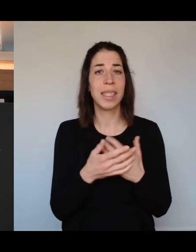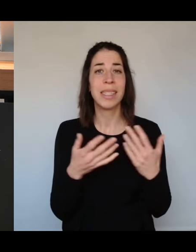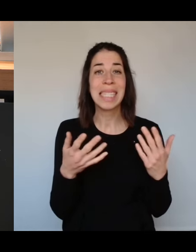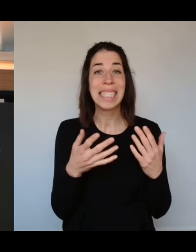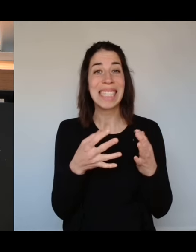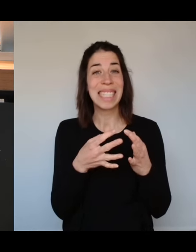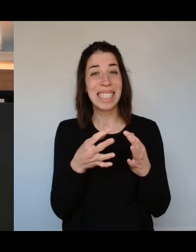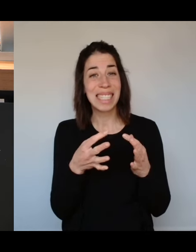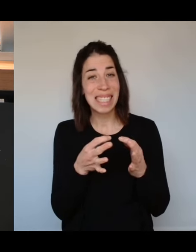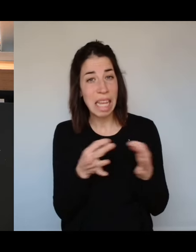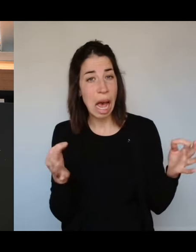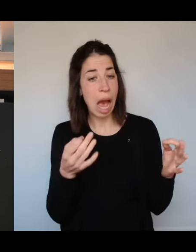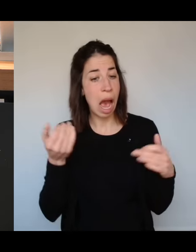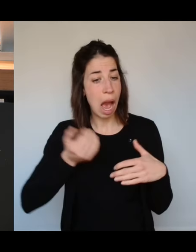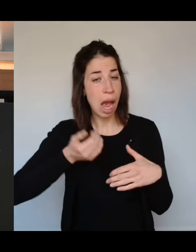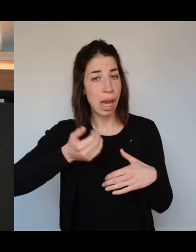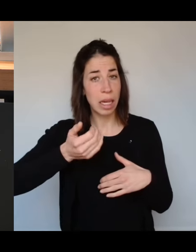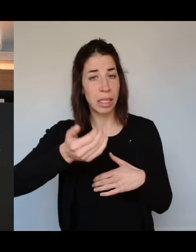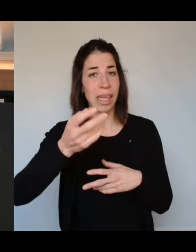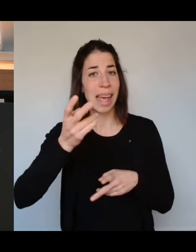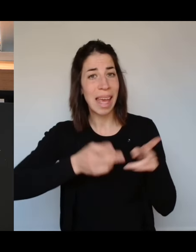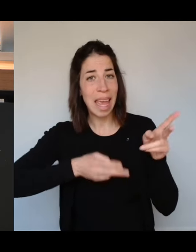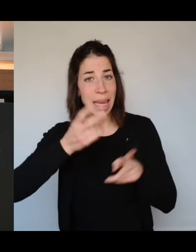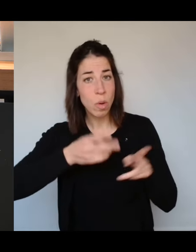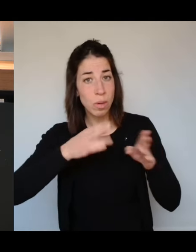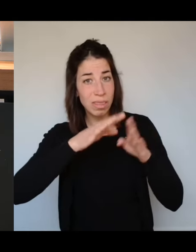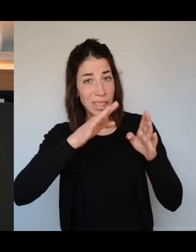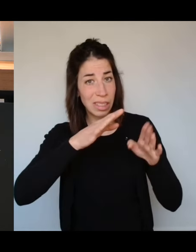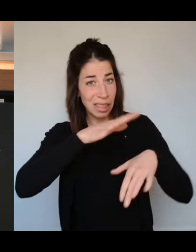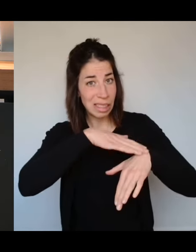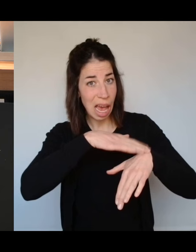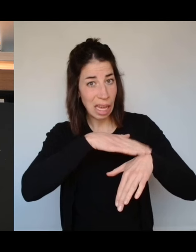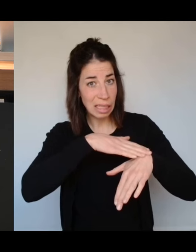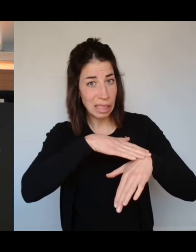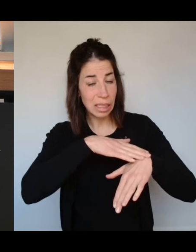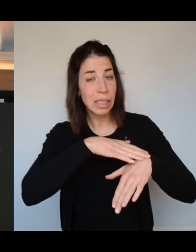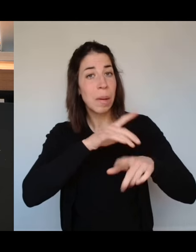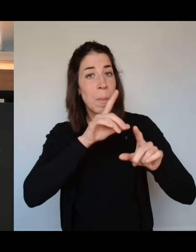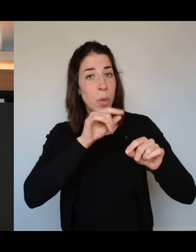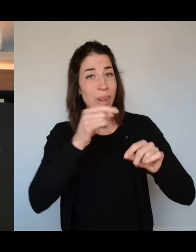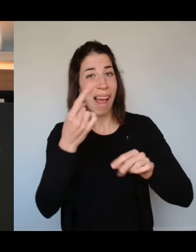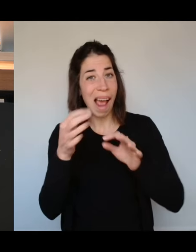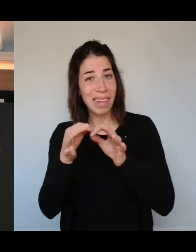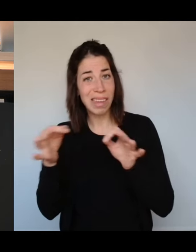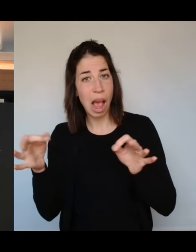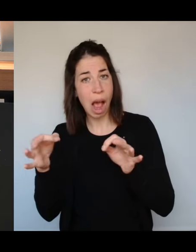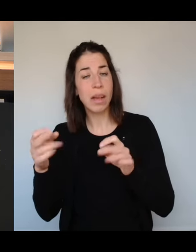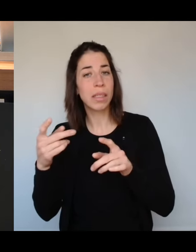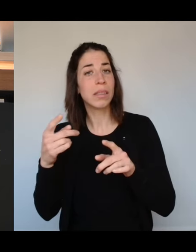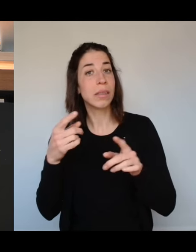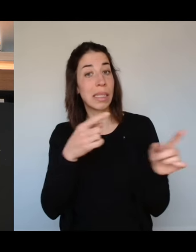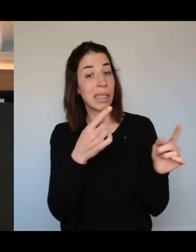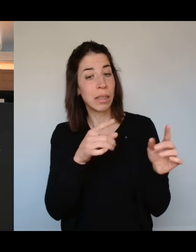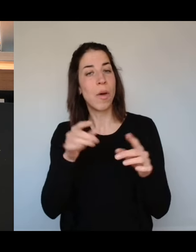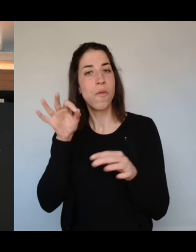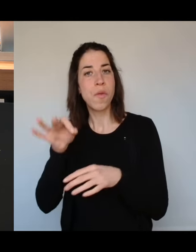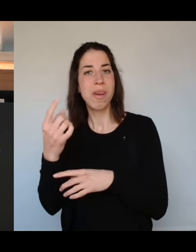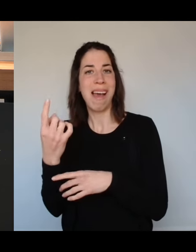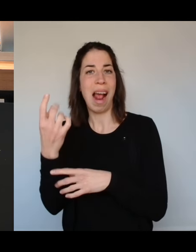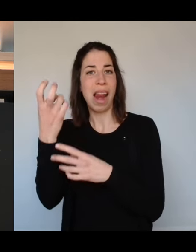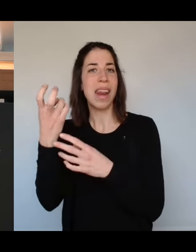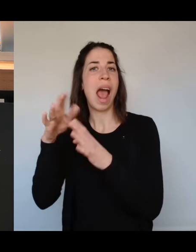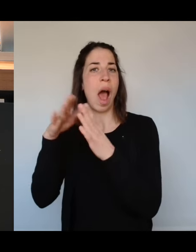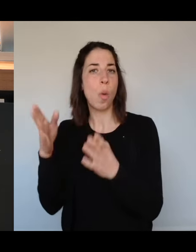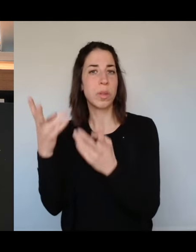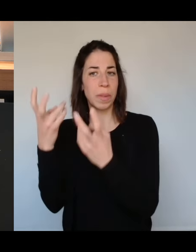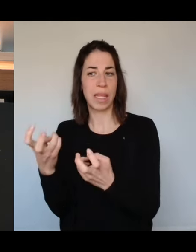weniger. Dem lag die Überzeugung zugrunde, dass die vielen innerstädtischen Konflikte nur